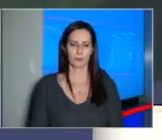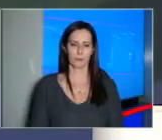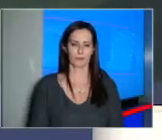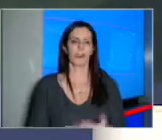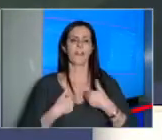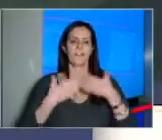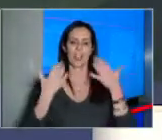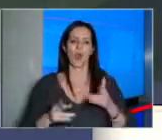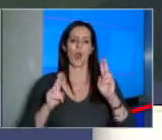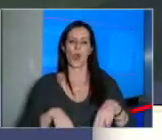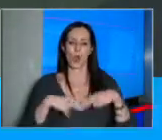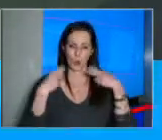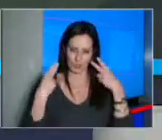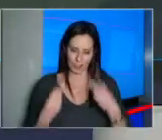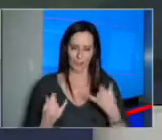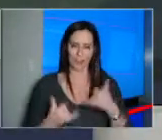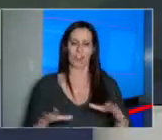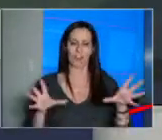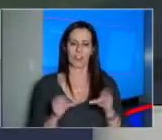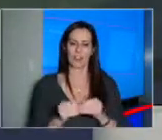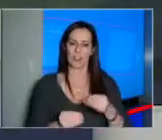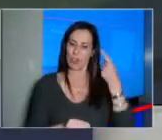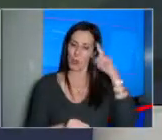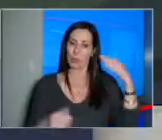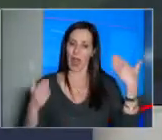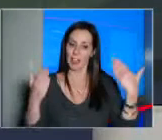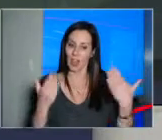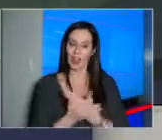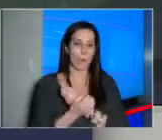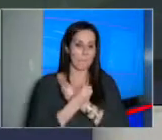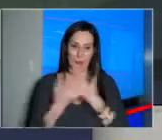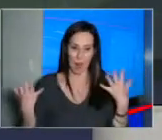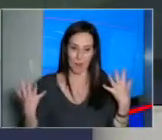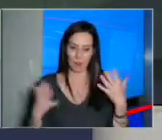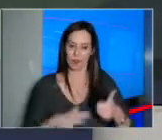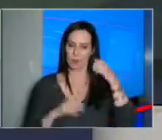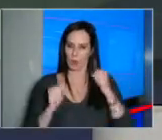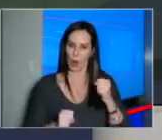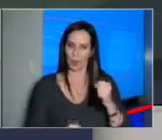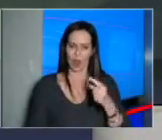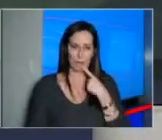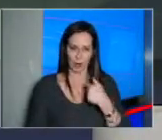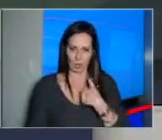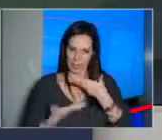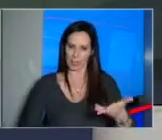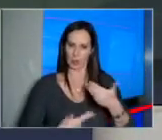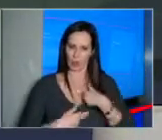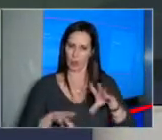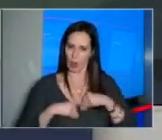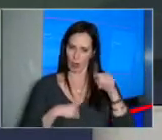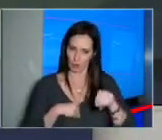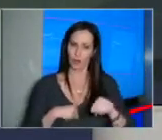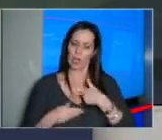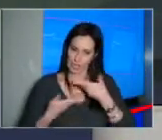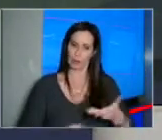והנה אנחנו חוזרים, ואיתי עכשיו יוזמה חדשה מהממת. מנכ"ל הביטוח הלאומי דרך אגב אמר לי, תזמין אותי, אני מוכן לבוא כל הזמן.